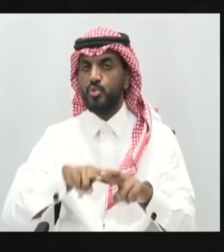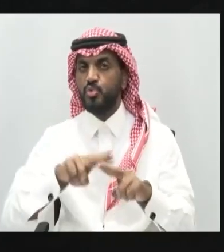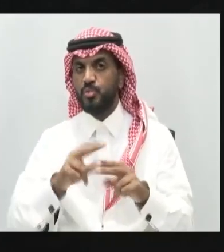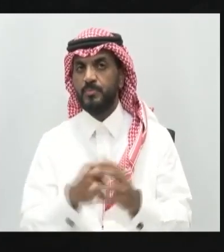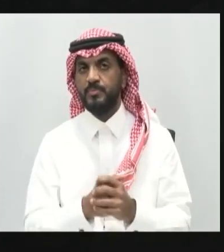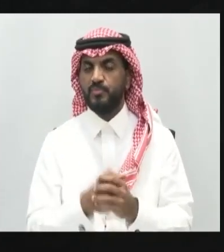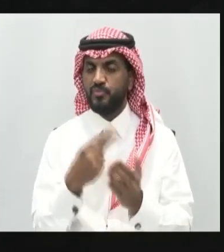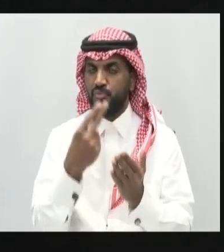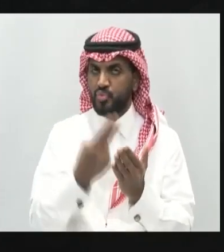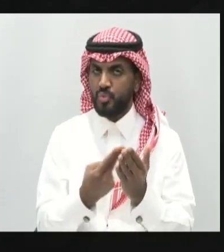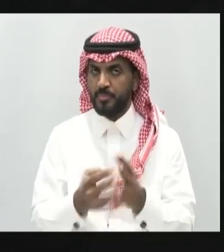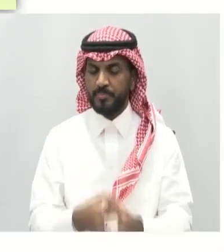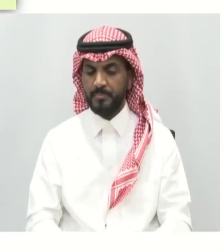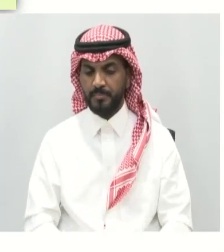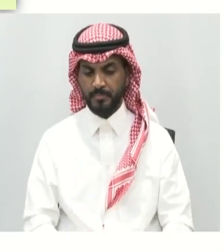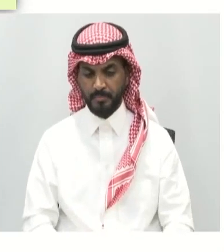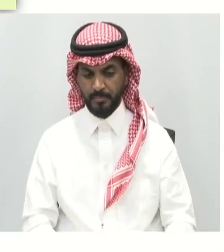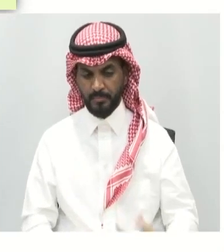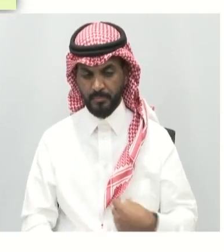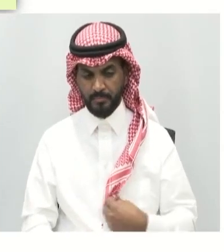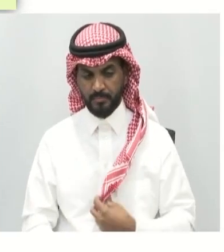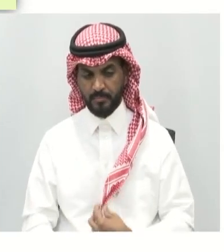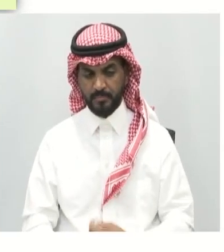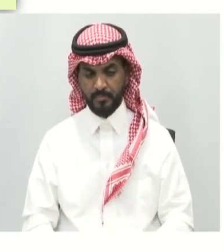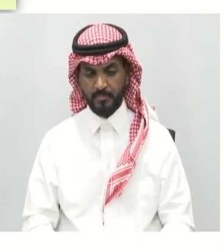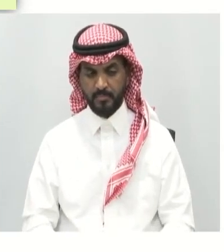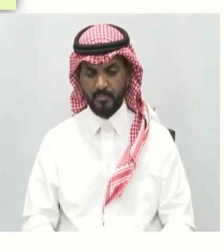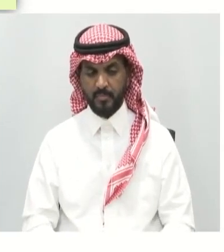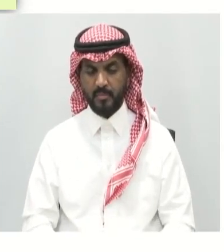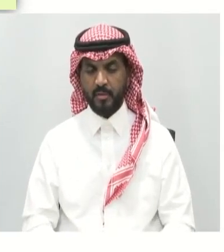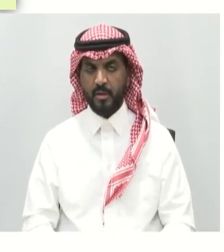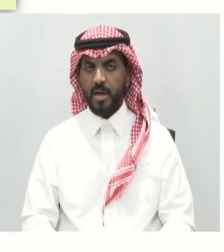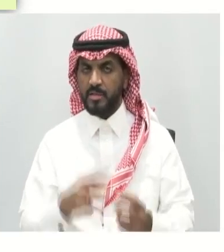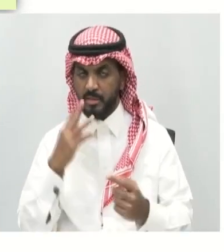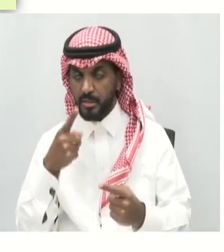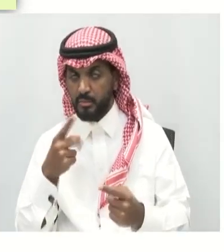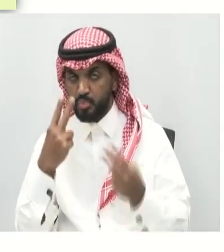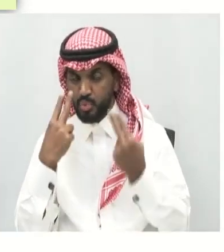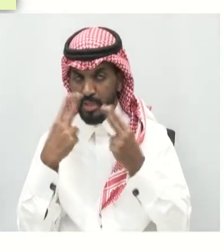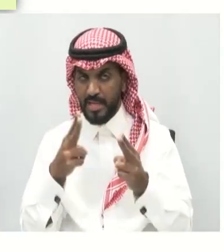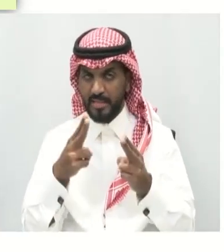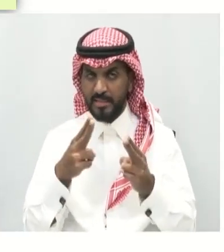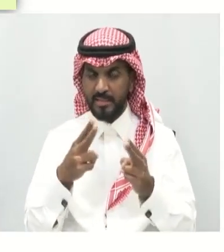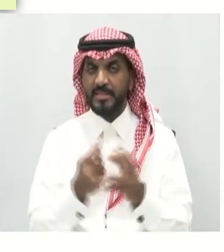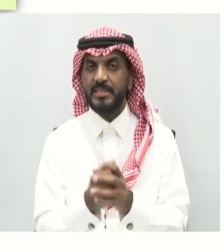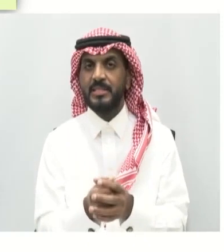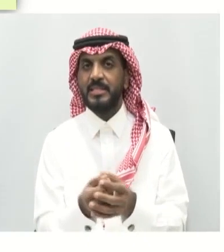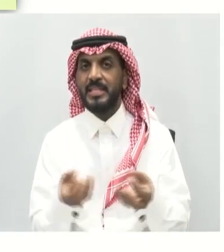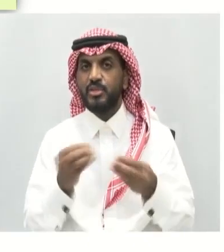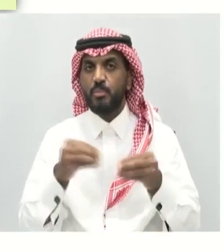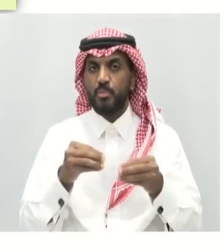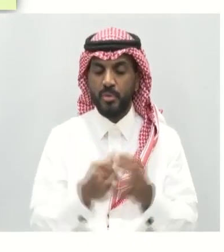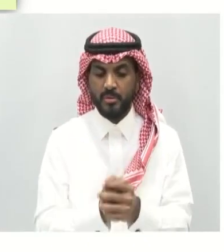بالرسومات طيب ايضا يقول يمكن مشاهده هذا التجمع النجمي الصياد في